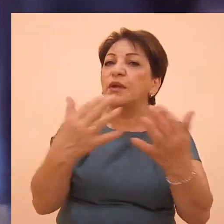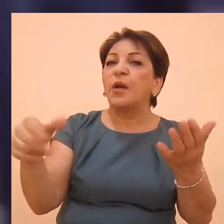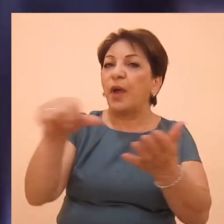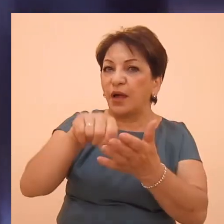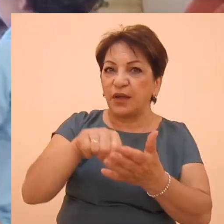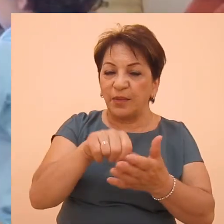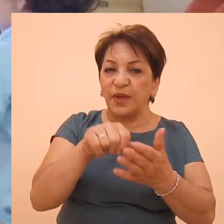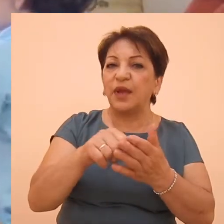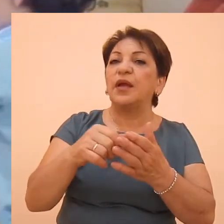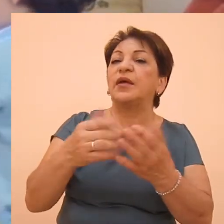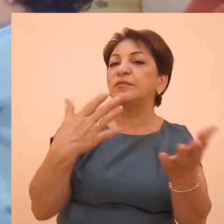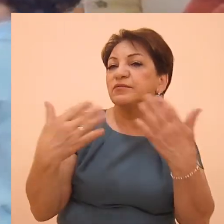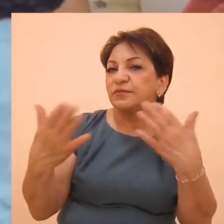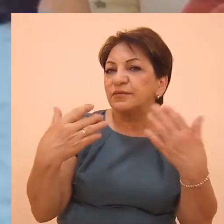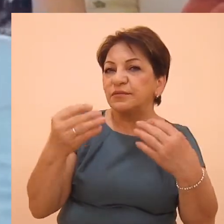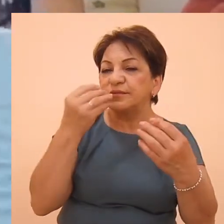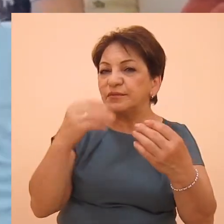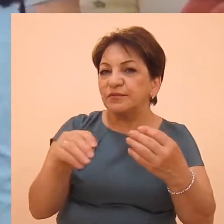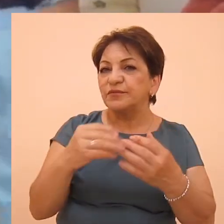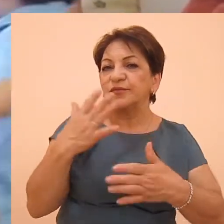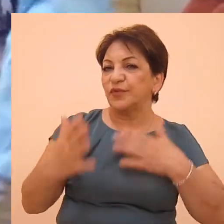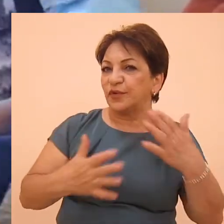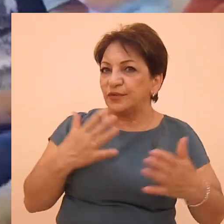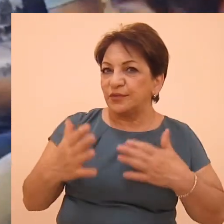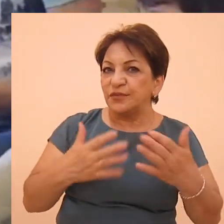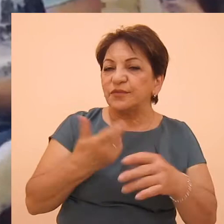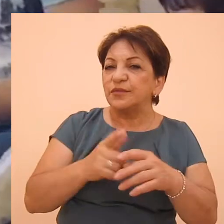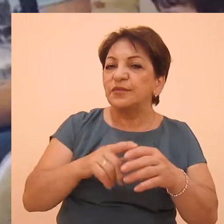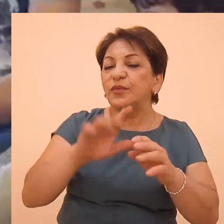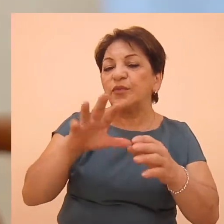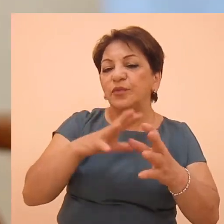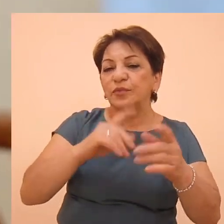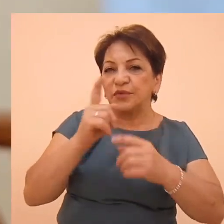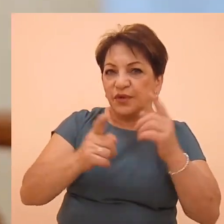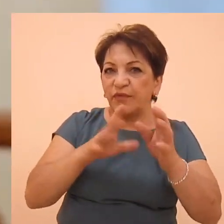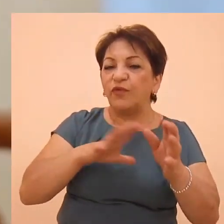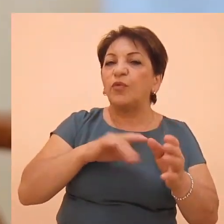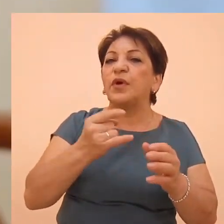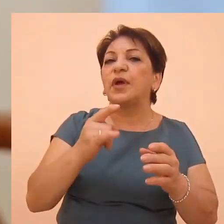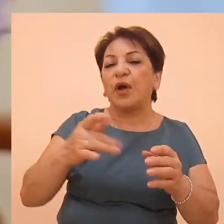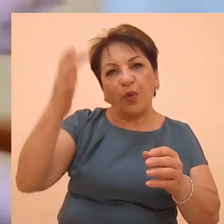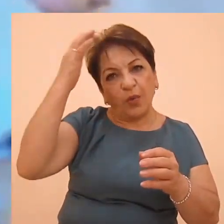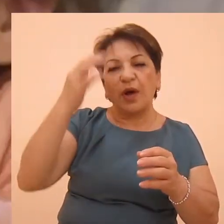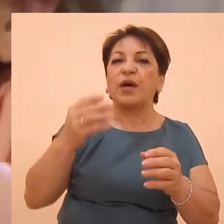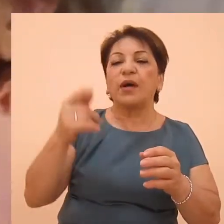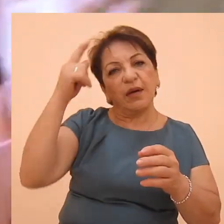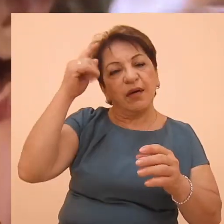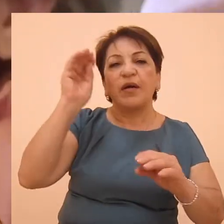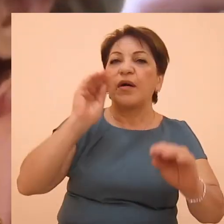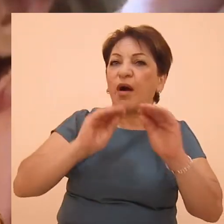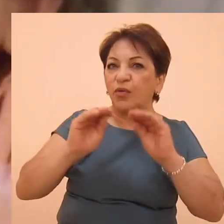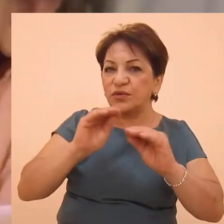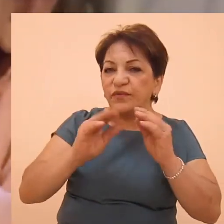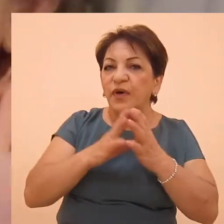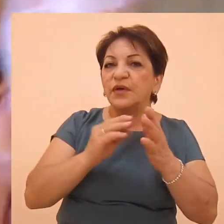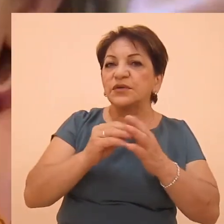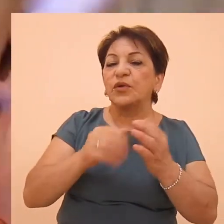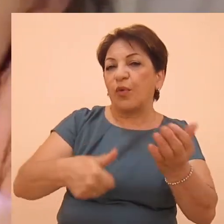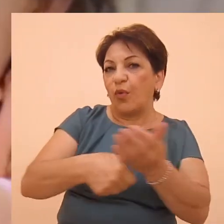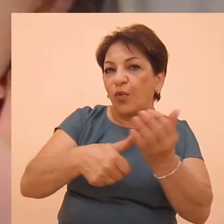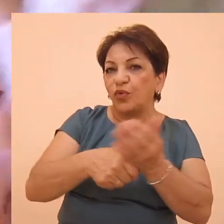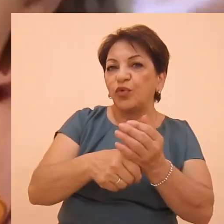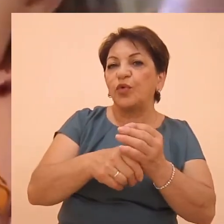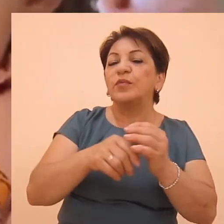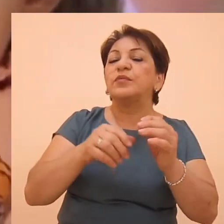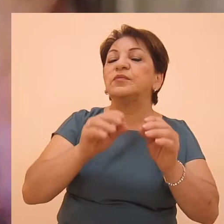հետ դրական հարաբերություններն ու խրախուսող միջավայրը ակտիվորեն ձևավորում են երեխայի ուղեղի կառուցվածքը և նպաստում